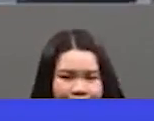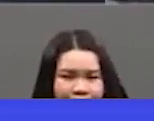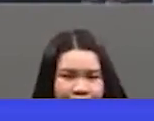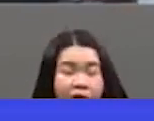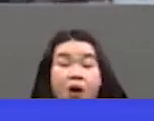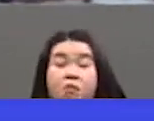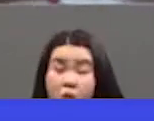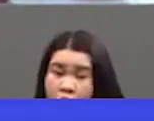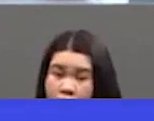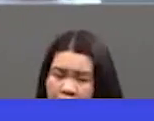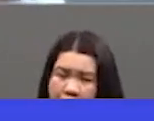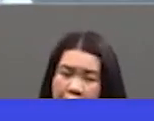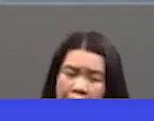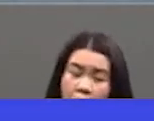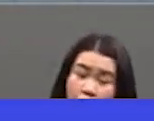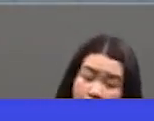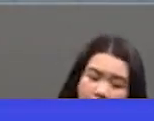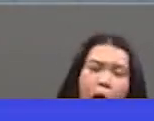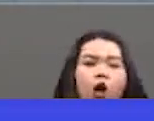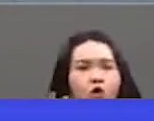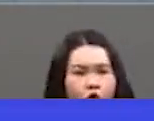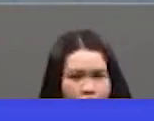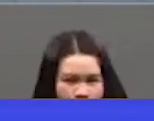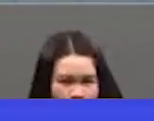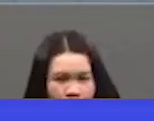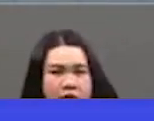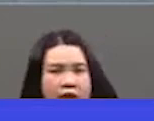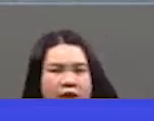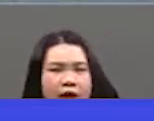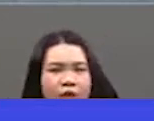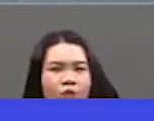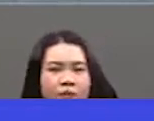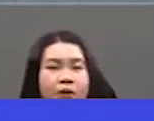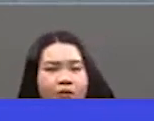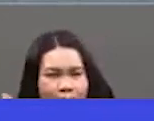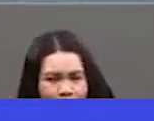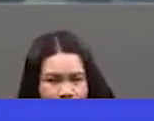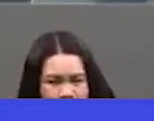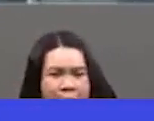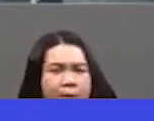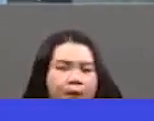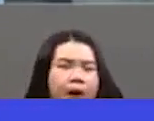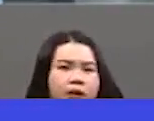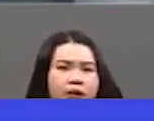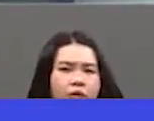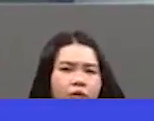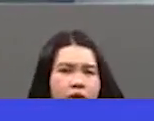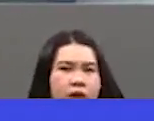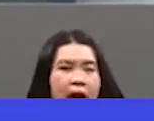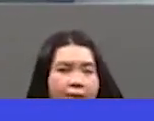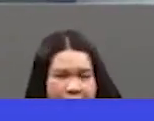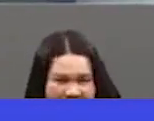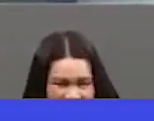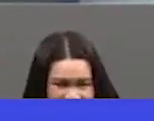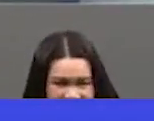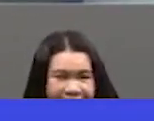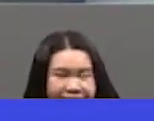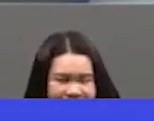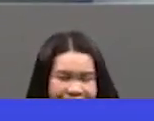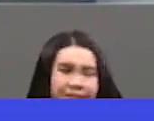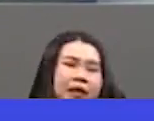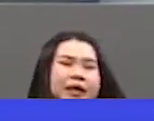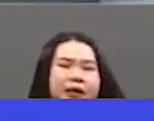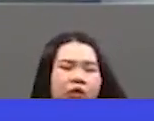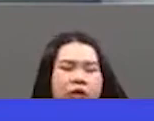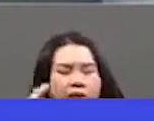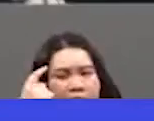ลังค่ะก็ได้ดำเนินการเพื่อสนับสนุนการแก้ไขปัญหาหนี้นอกระบบโดยได้เพิ่มช่องทางการเข้าถึงแหล่งเงินทุนในระบ